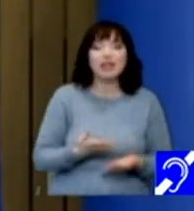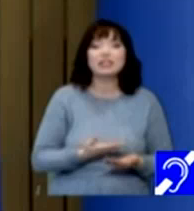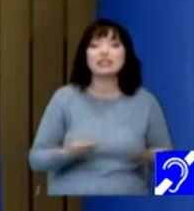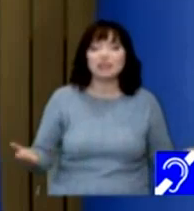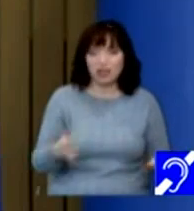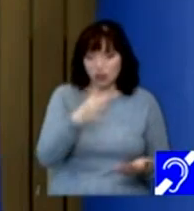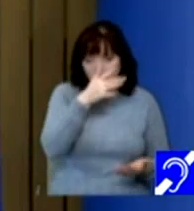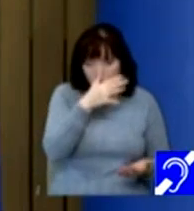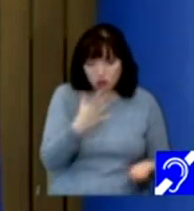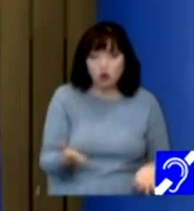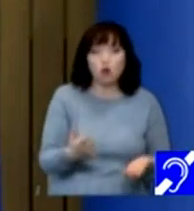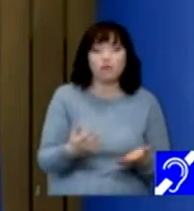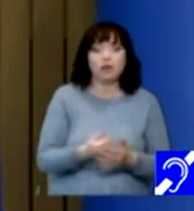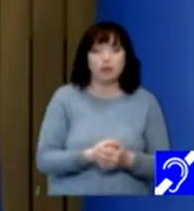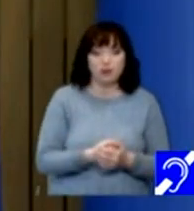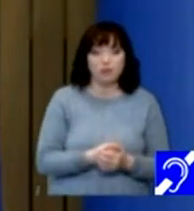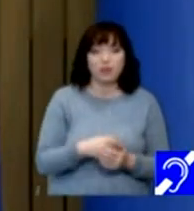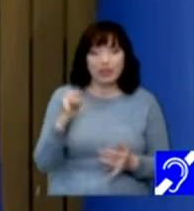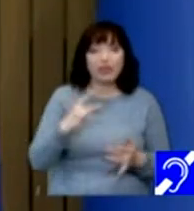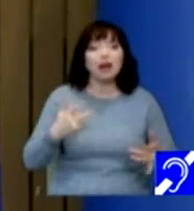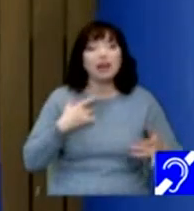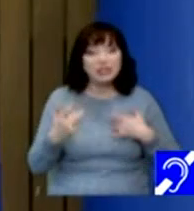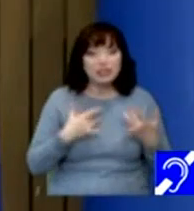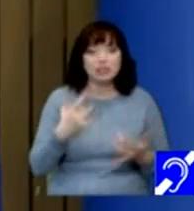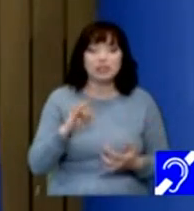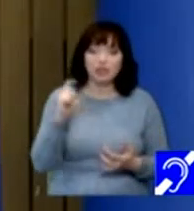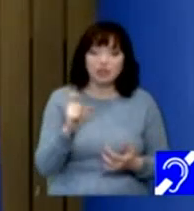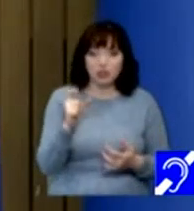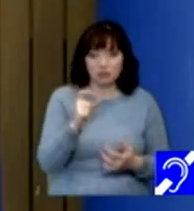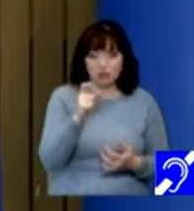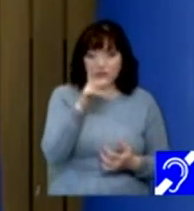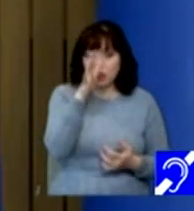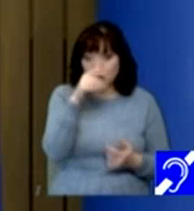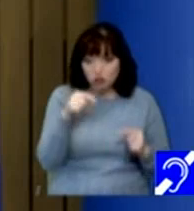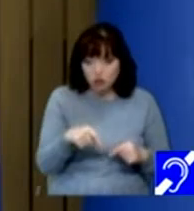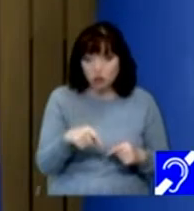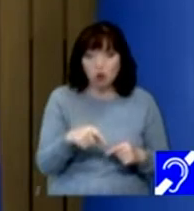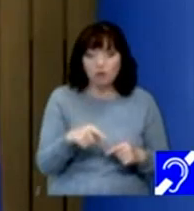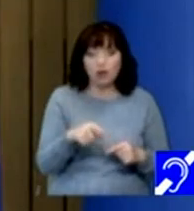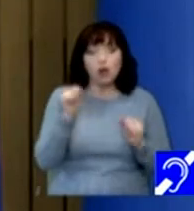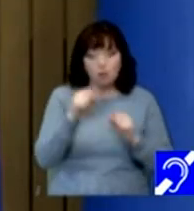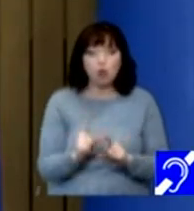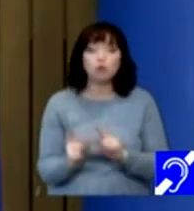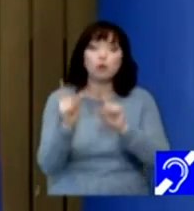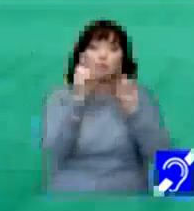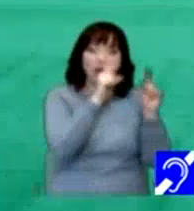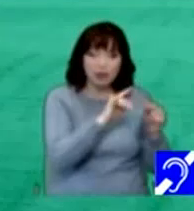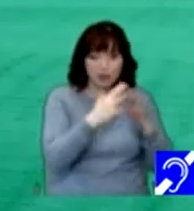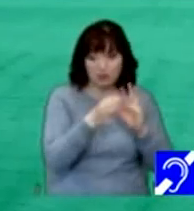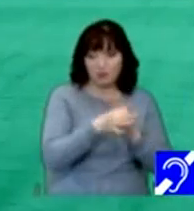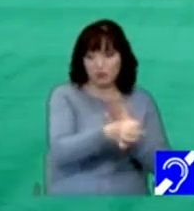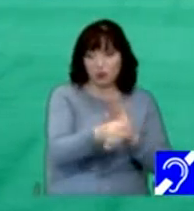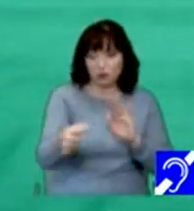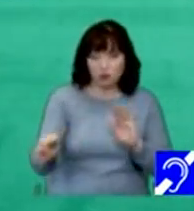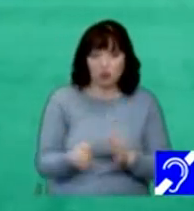pe scenele târgului, și artiștii de la Chișinău să plece în teritorii.